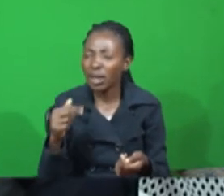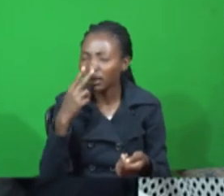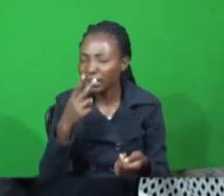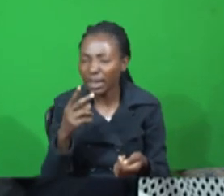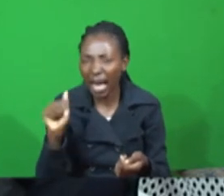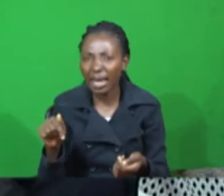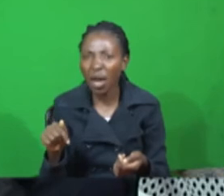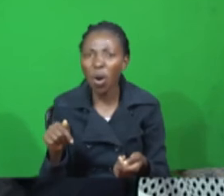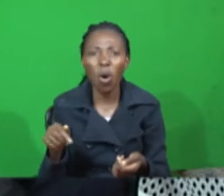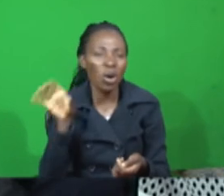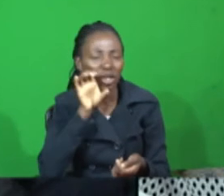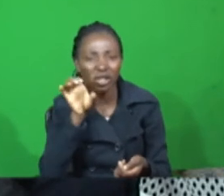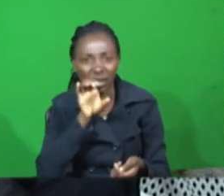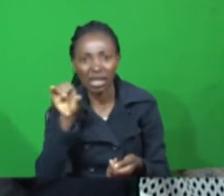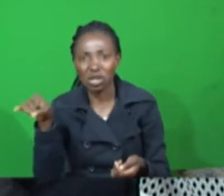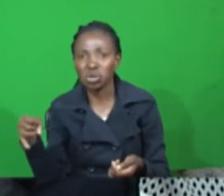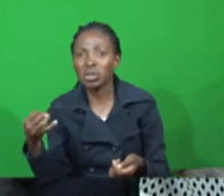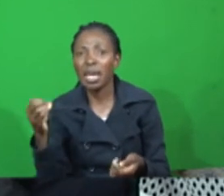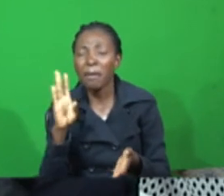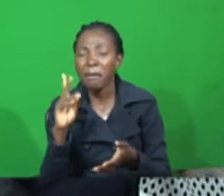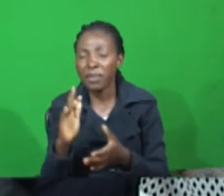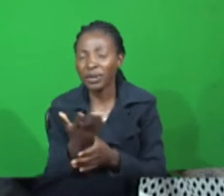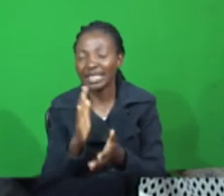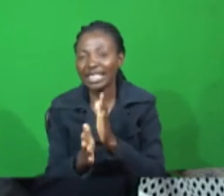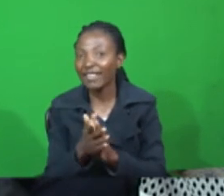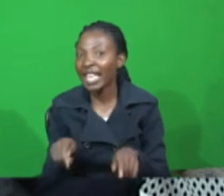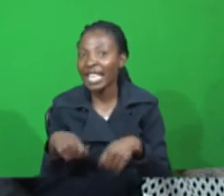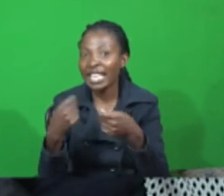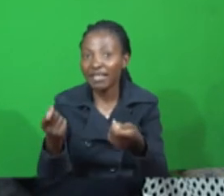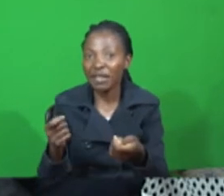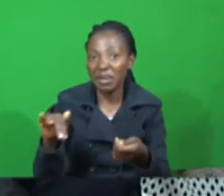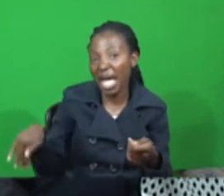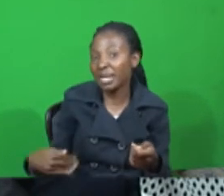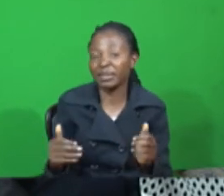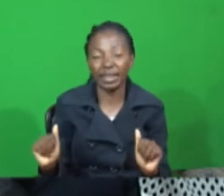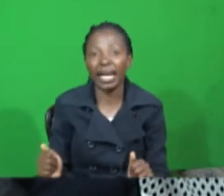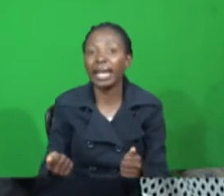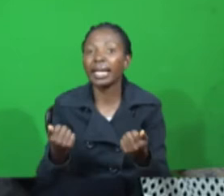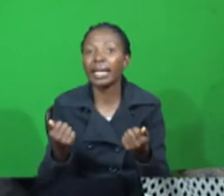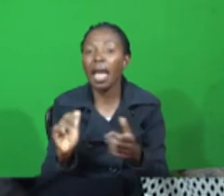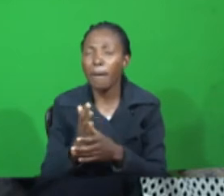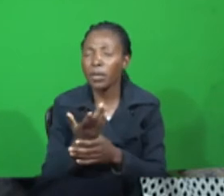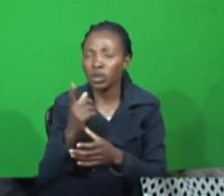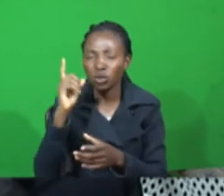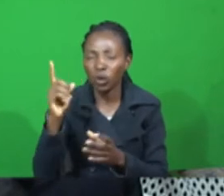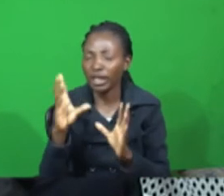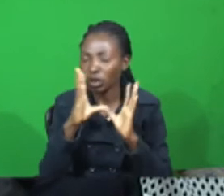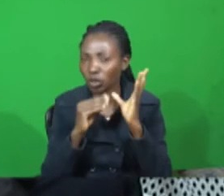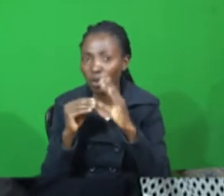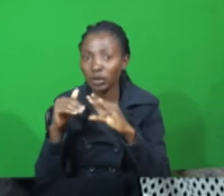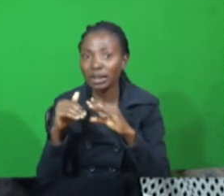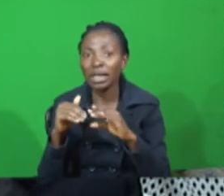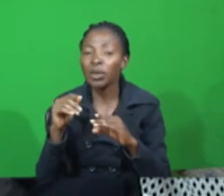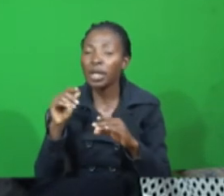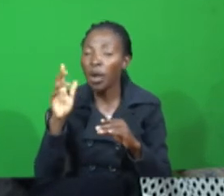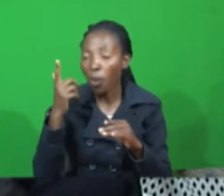saka atezvora vakanditamba. But tsika iye yakanga yataurwa kuna Deuteronomy 25 naMwari iyaya kuvaIsraeri. Yekuti munini